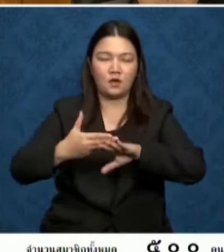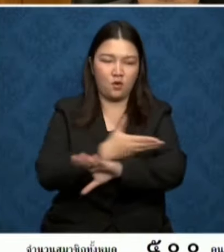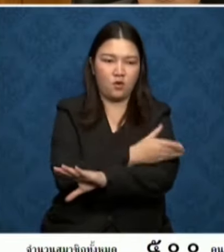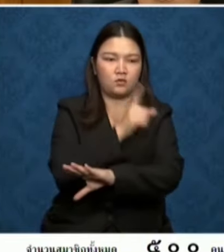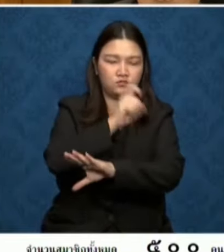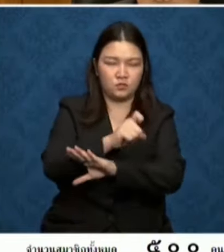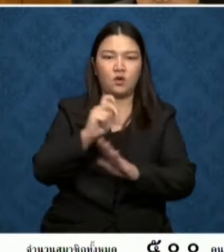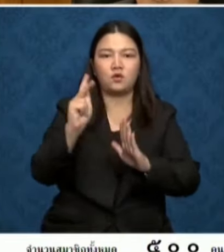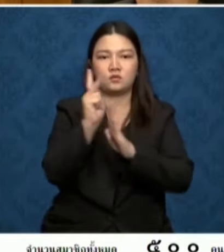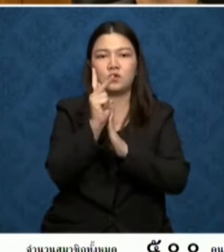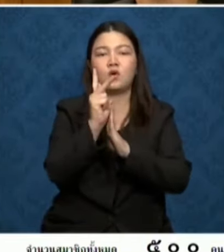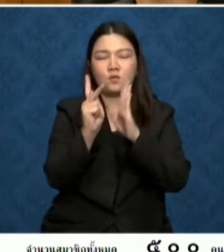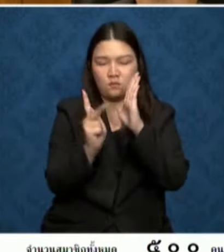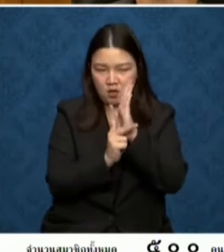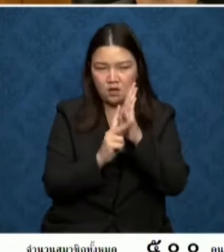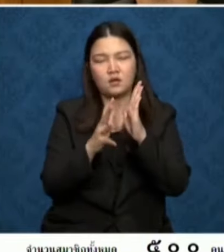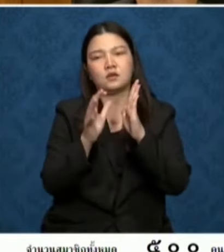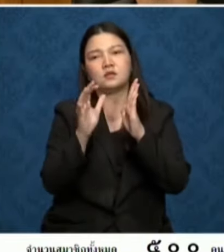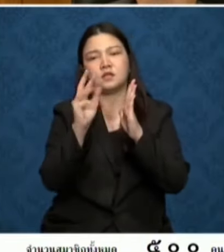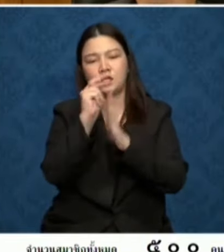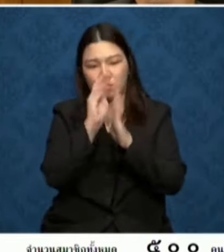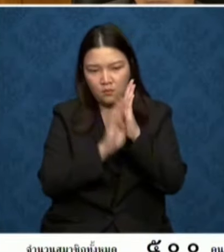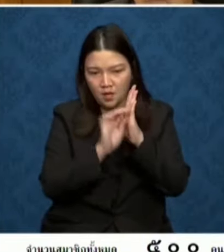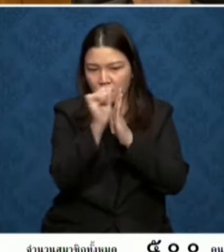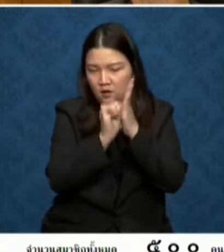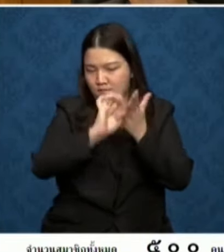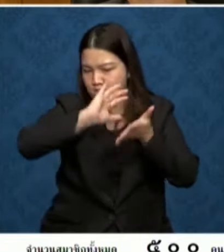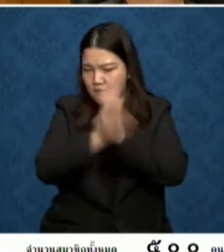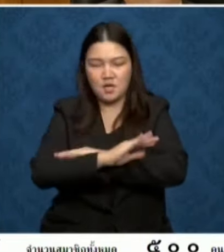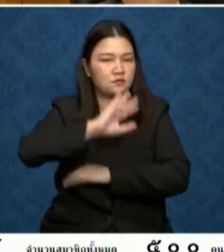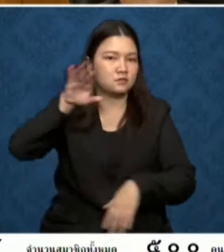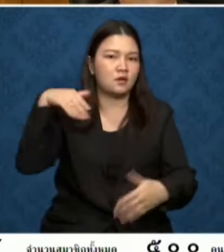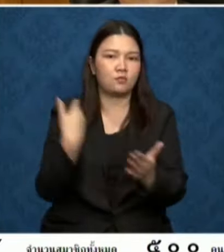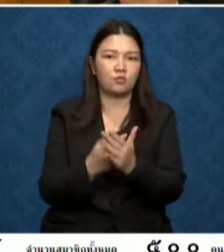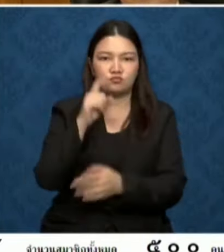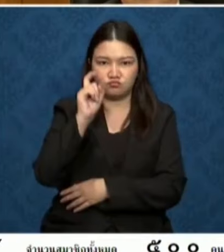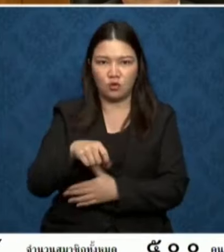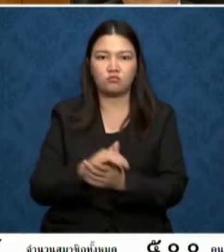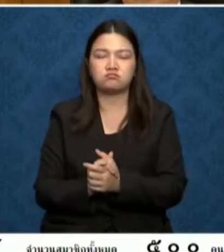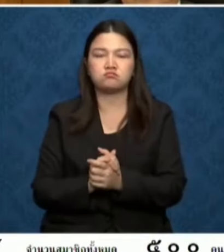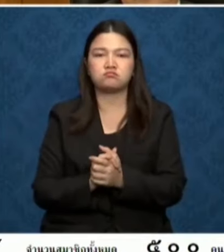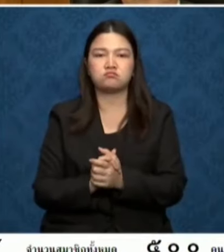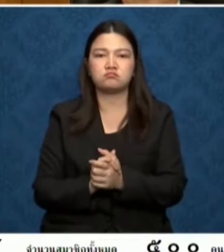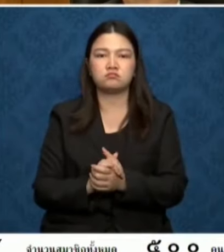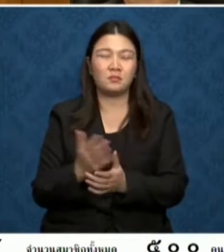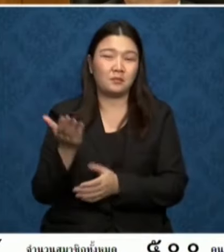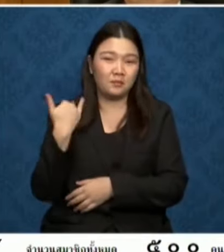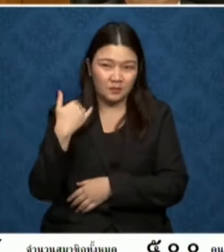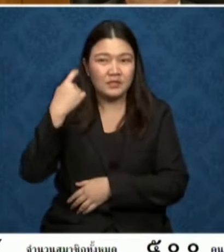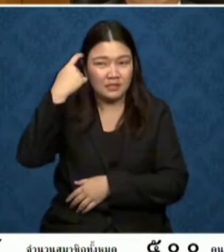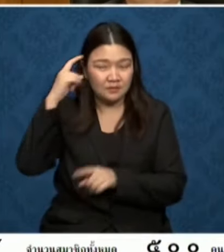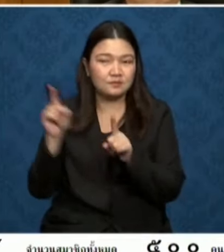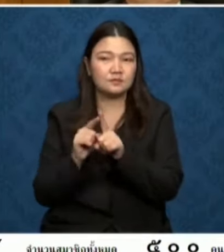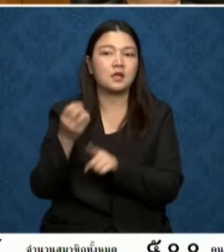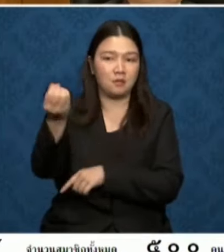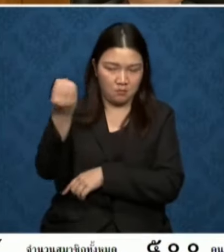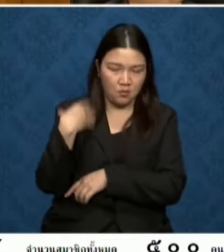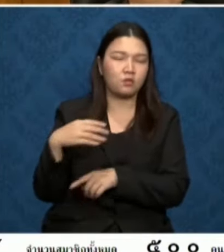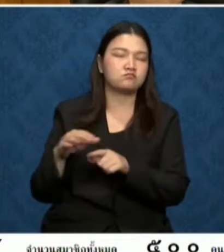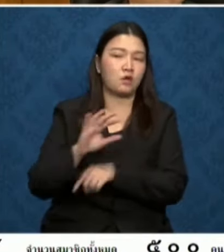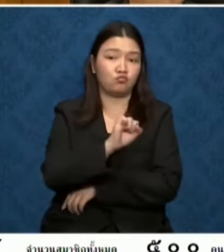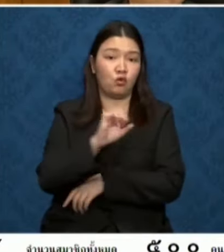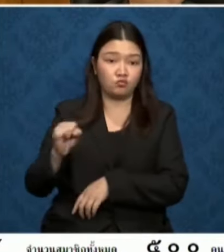การื้อระบบแล้วท่านก็ทำมาตลอดครับก็ตรงกับที่แนวทางที่ท่านเท่าพิภพได้นำเสนอว่าจริงๆแล้ว